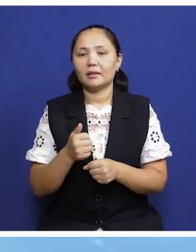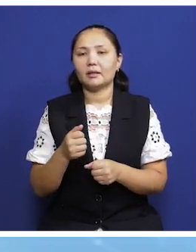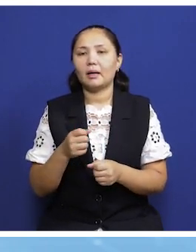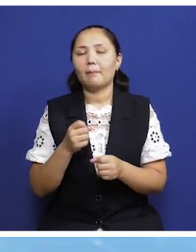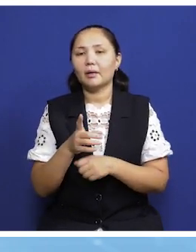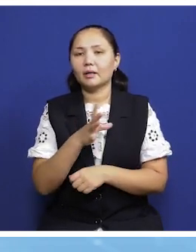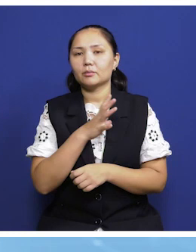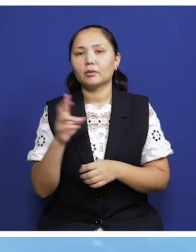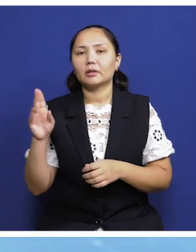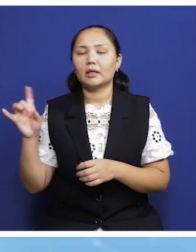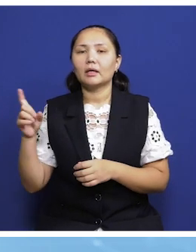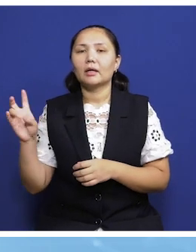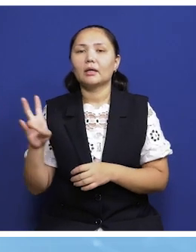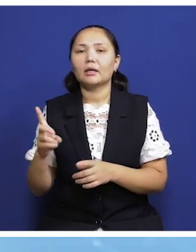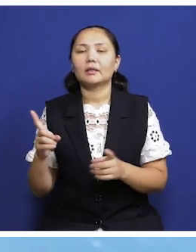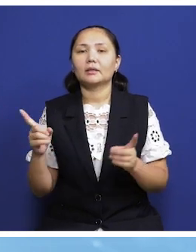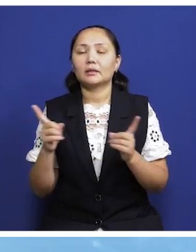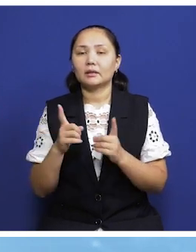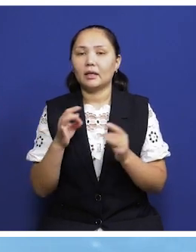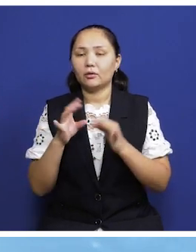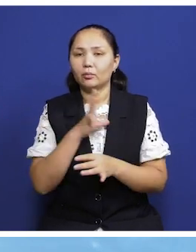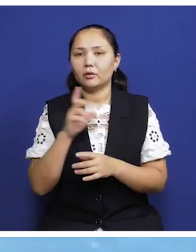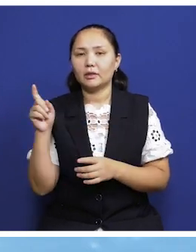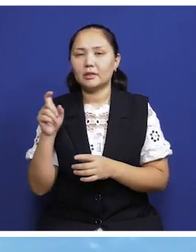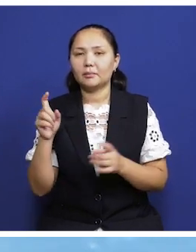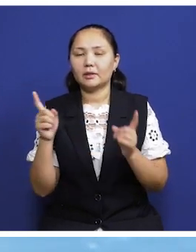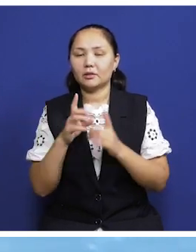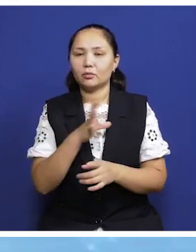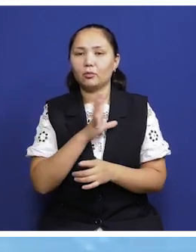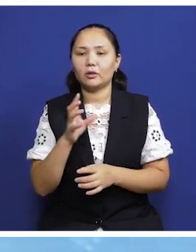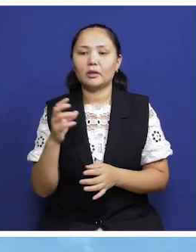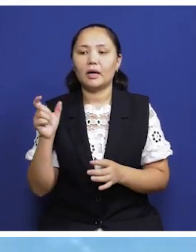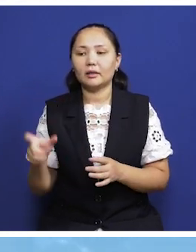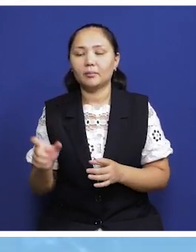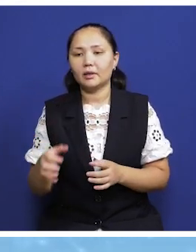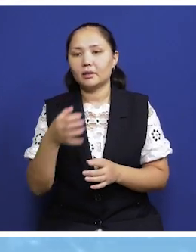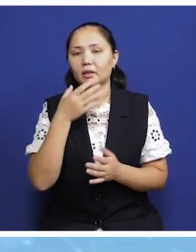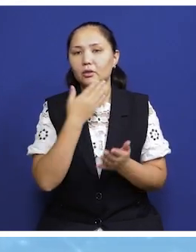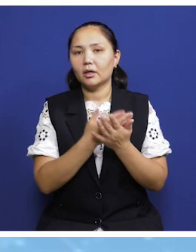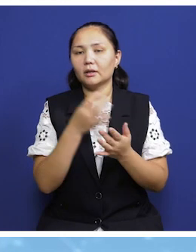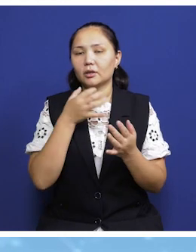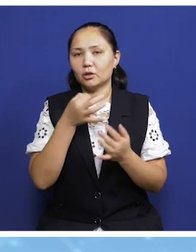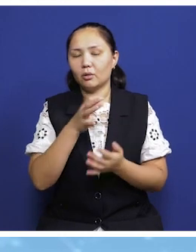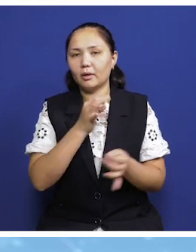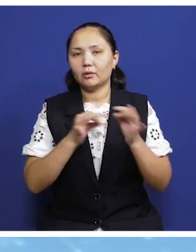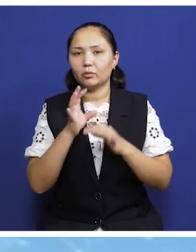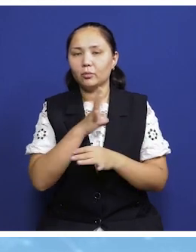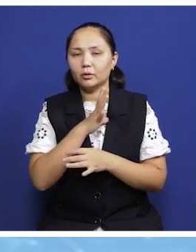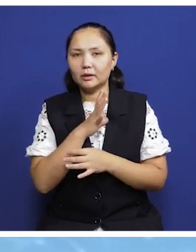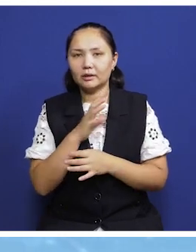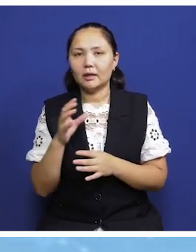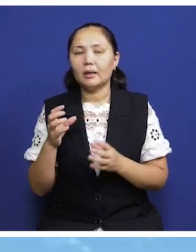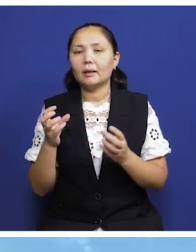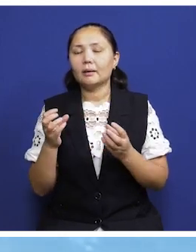әкімі Дархан Сатыбалды есептік кездесудің басым бөлігін тұрғындардың көкейкесті сұрақтарына жауап беруге арнады. Сондай-ақ бұған